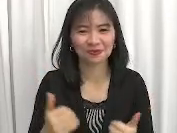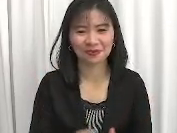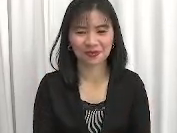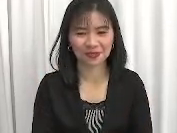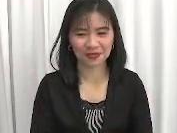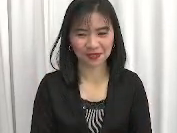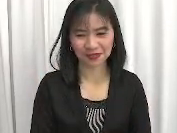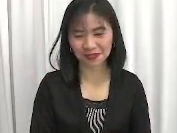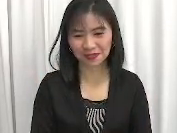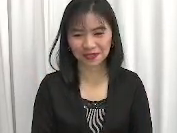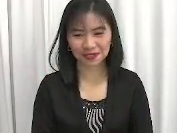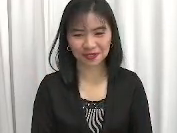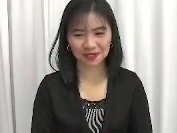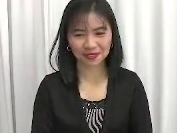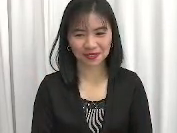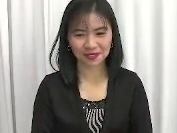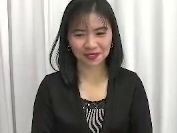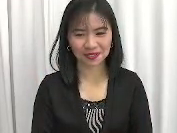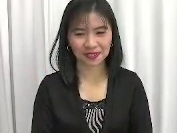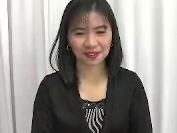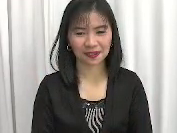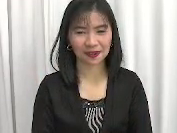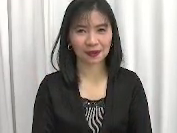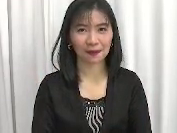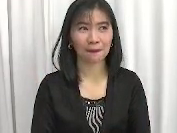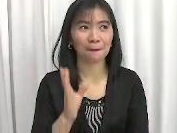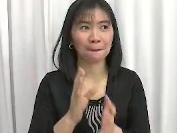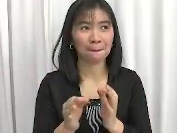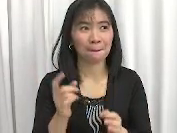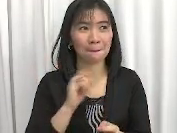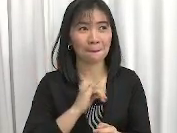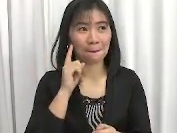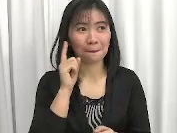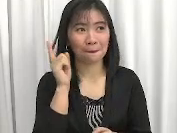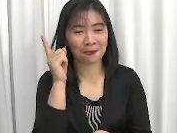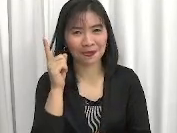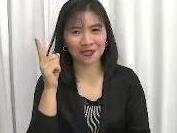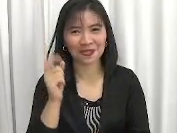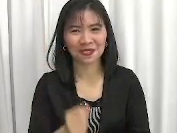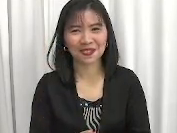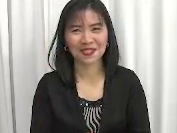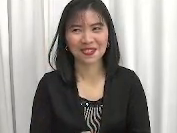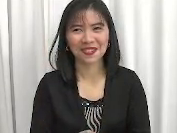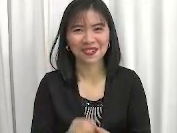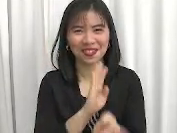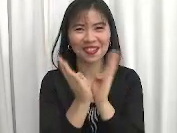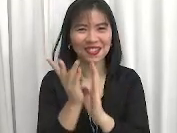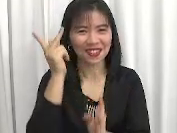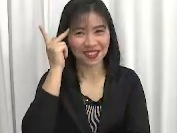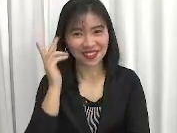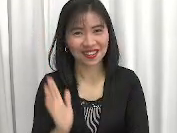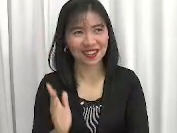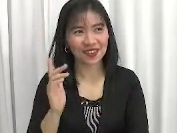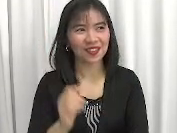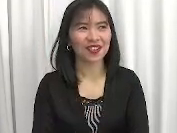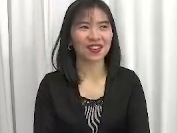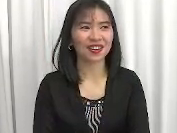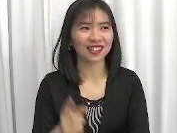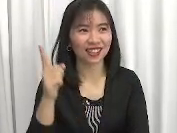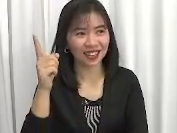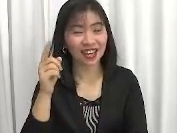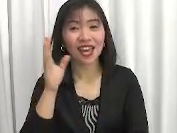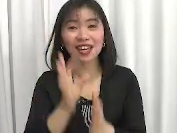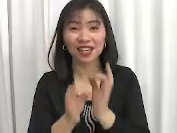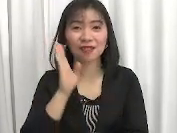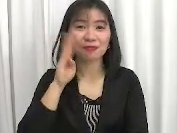Brad, iniisip-isip ko kapag ikaw ang nagpastor. Oo. Oh. Paktay tayo dyan. Iniisip-isip ko lang ha.